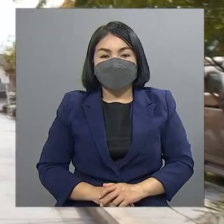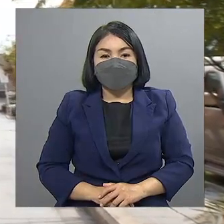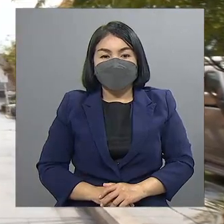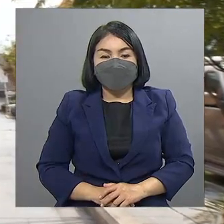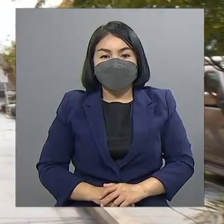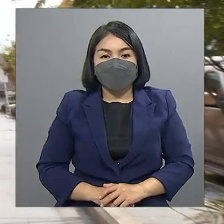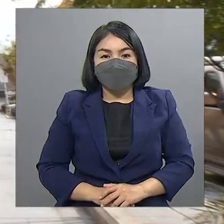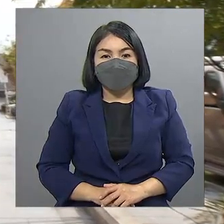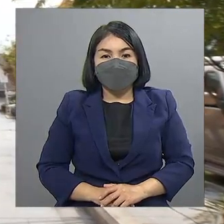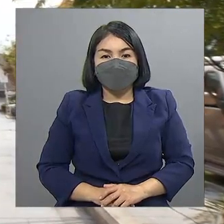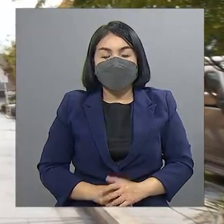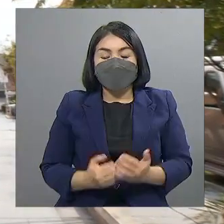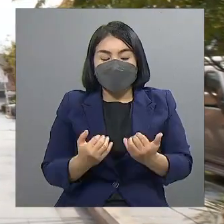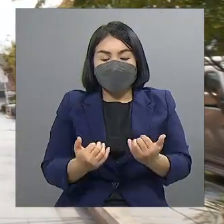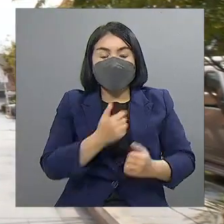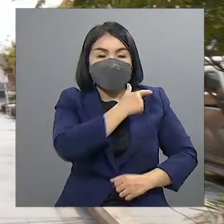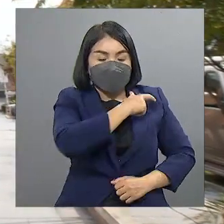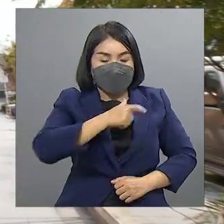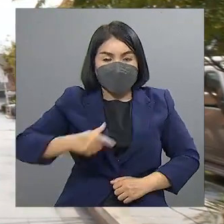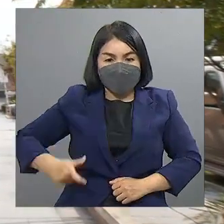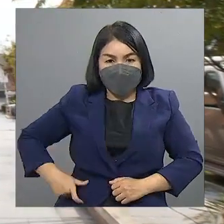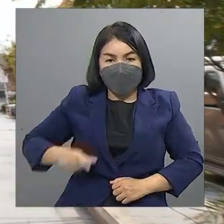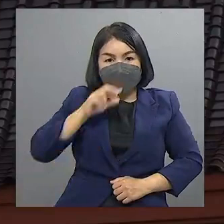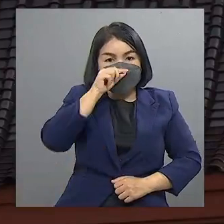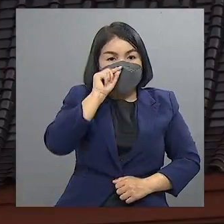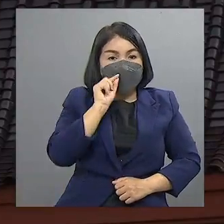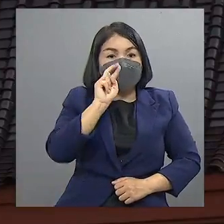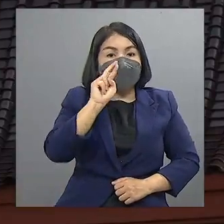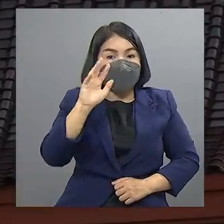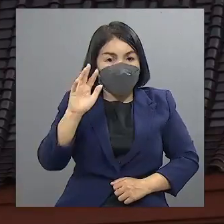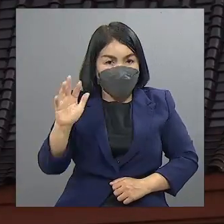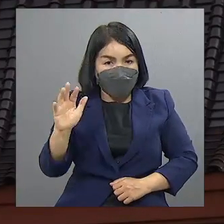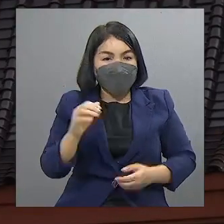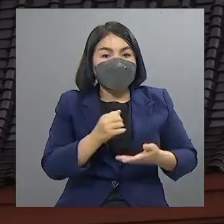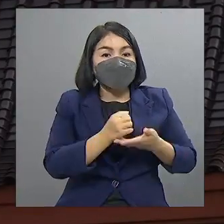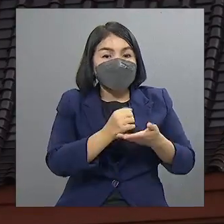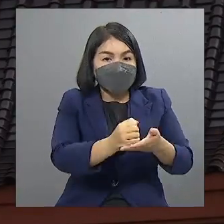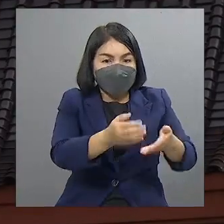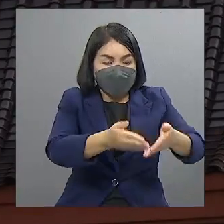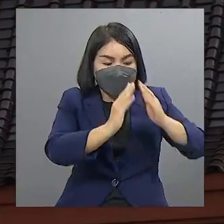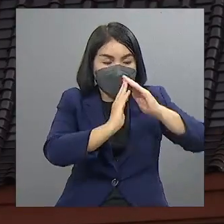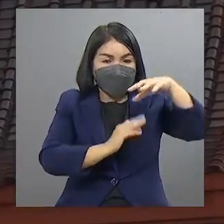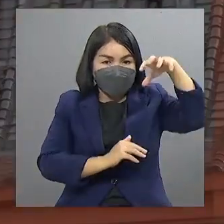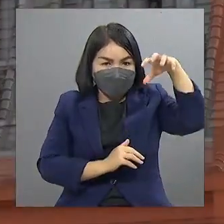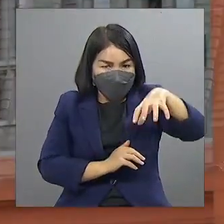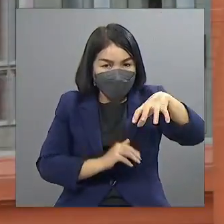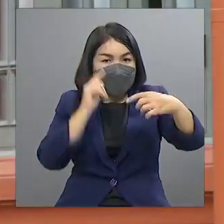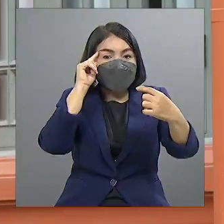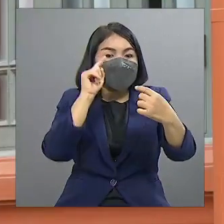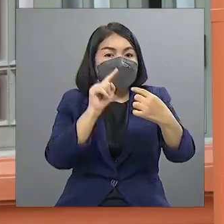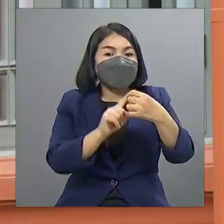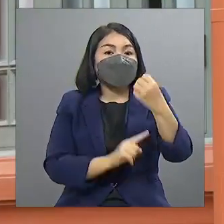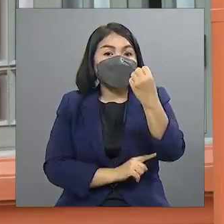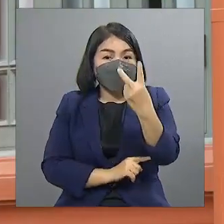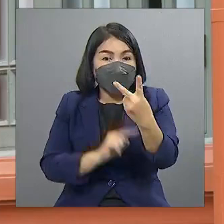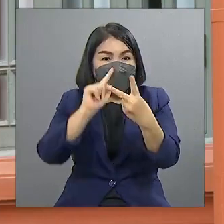รัชกาลที่5ทรงพระกรุณาโปรดเกล้าโปรดกระหม่อมให้สร้างขึ้นด้วยพระราชประสงค์2ประการคือเพื่อให้เป็นที่เล่าเรียนของพ